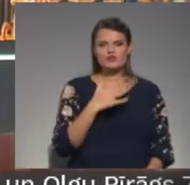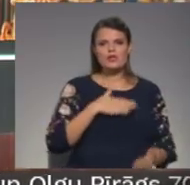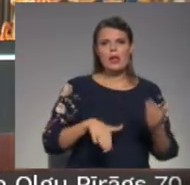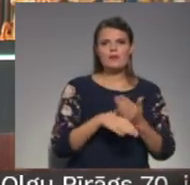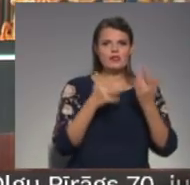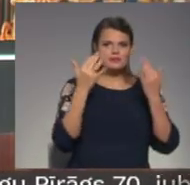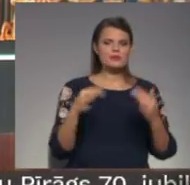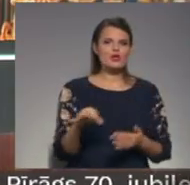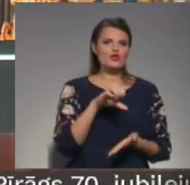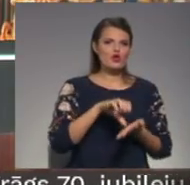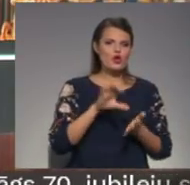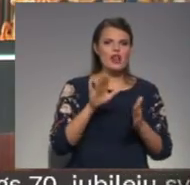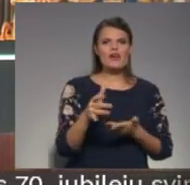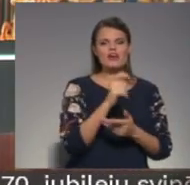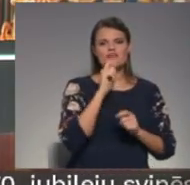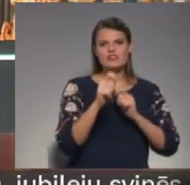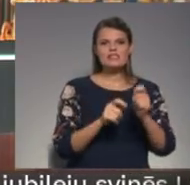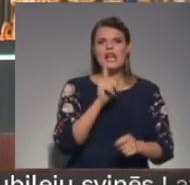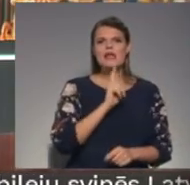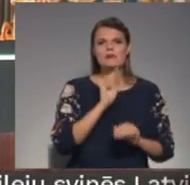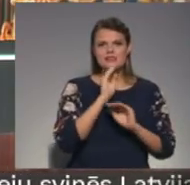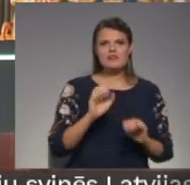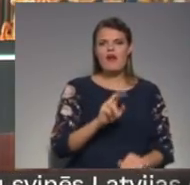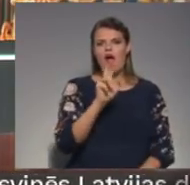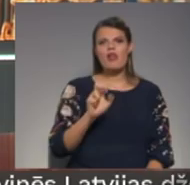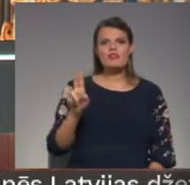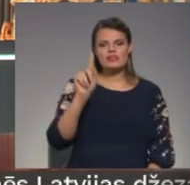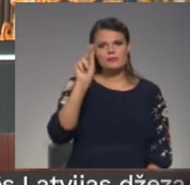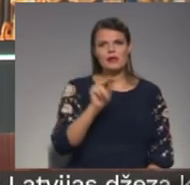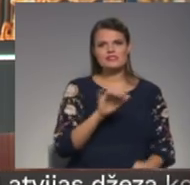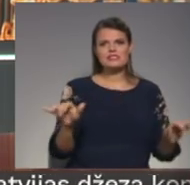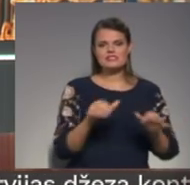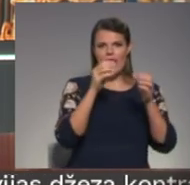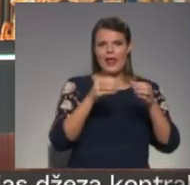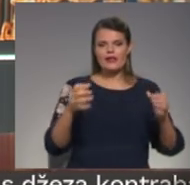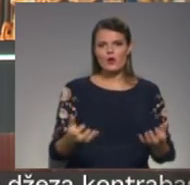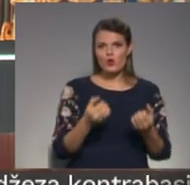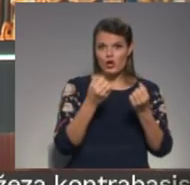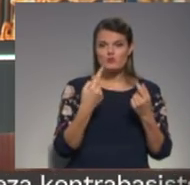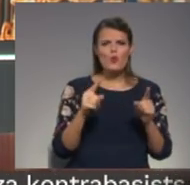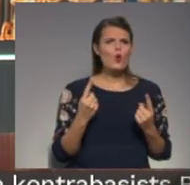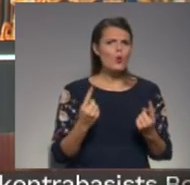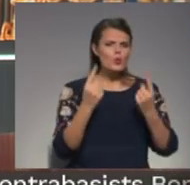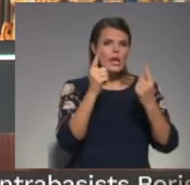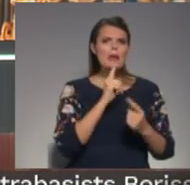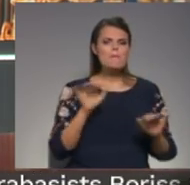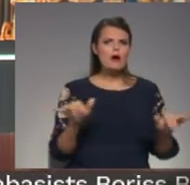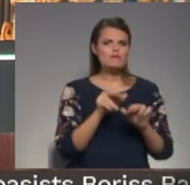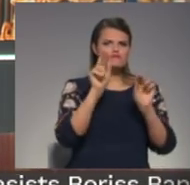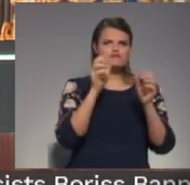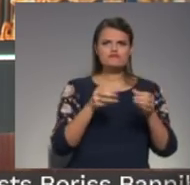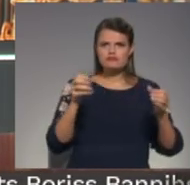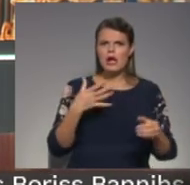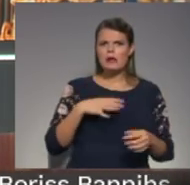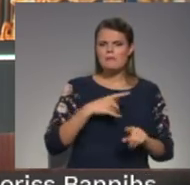labdarības maratona koncertā, lai vāktu ziedojumus Liepājas Svētās Annas baznīcas ērģeļu glābšanai. Ar ko ir unikāls Liepājas ērģeles un kāpēc